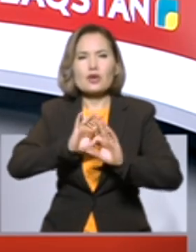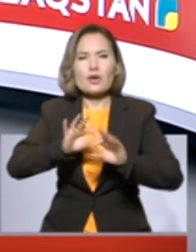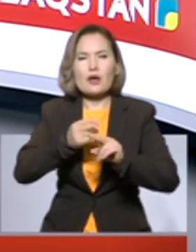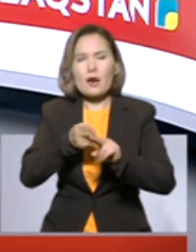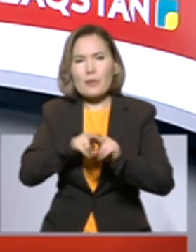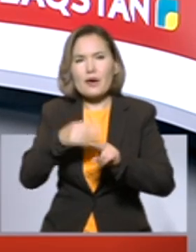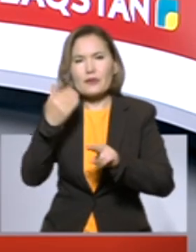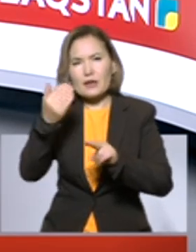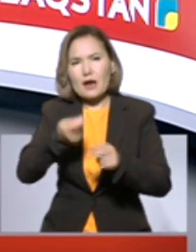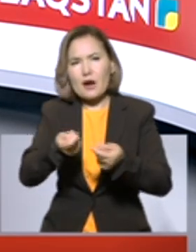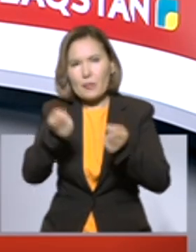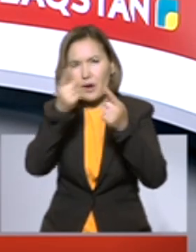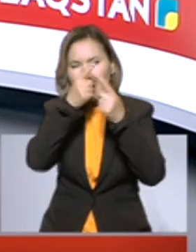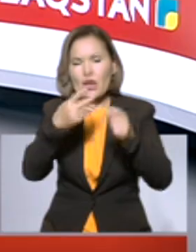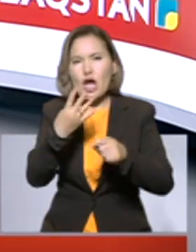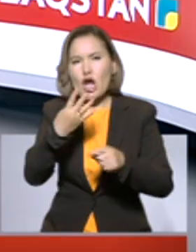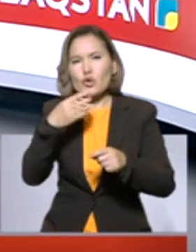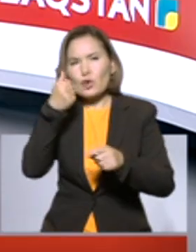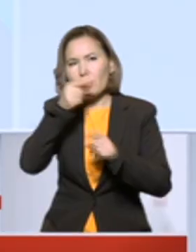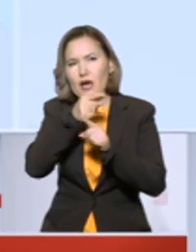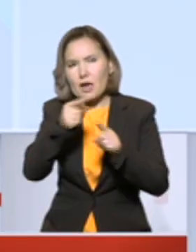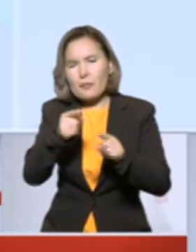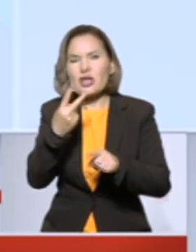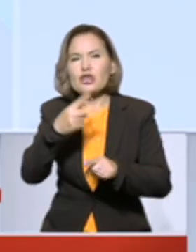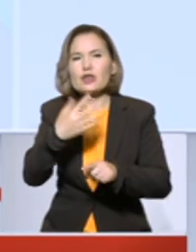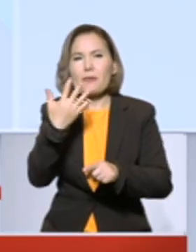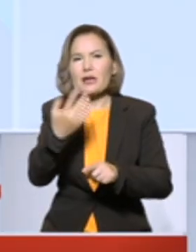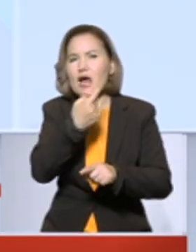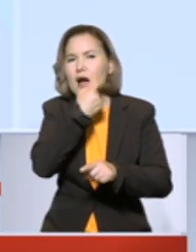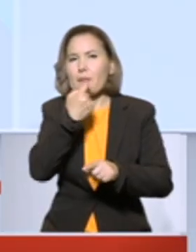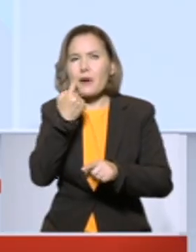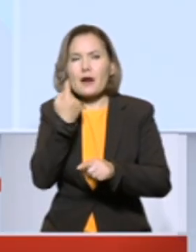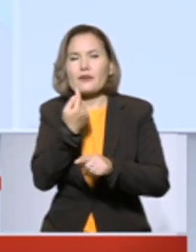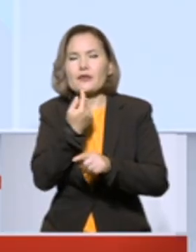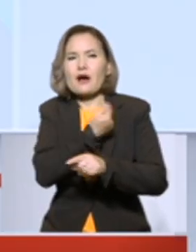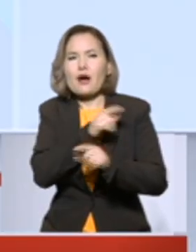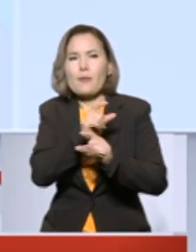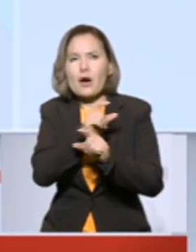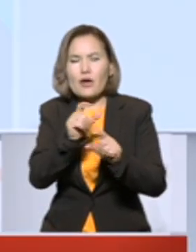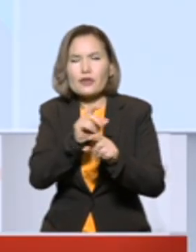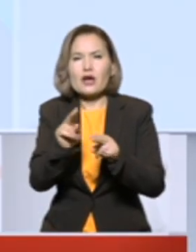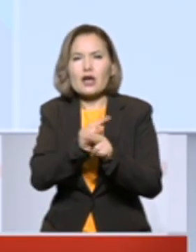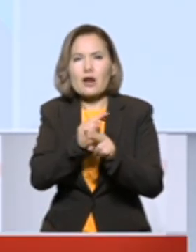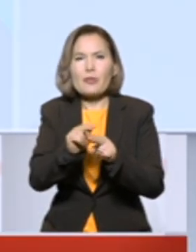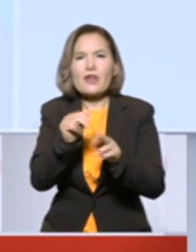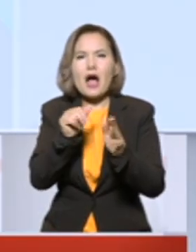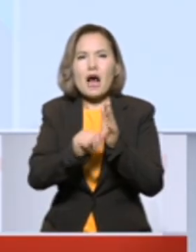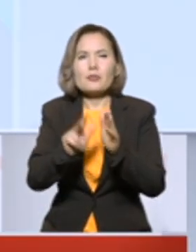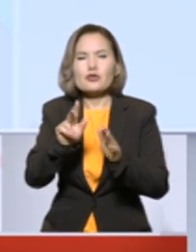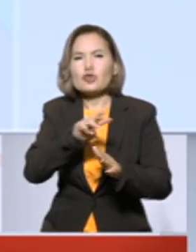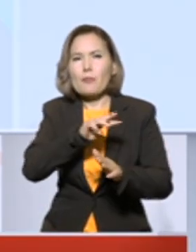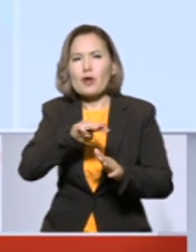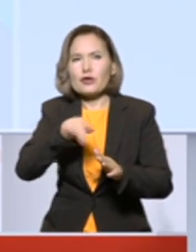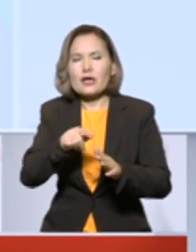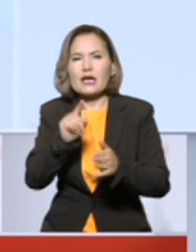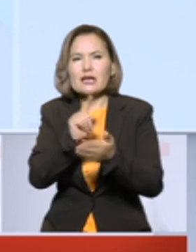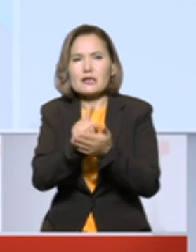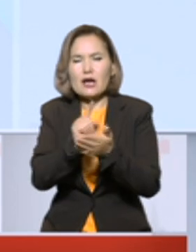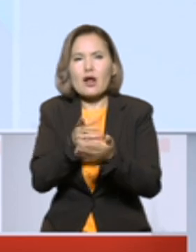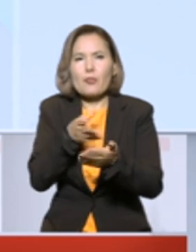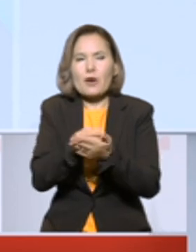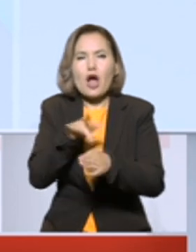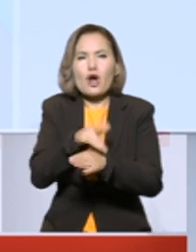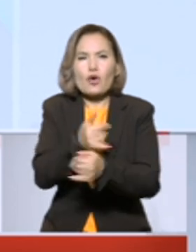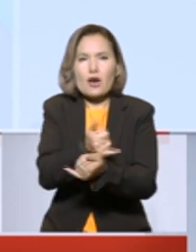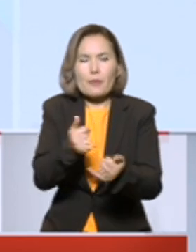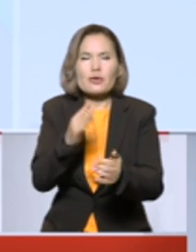Бірыңғай оператордың мәліметінше 4 жылдың ішінде 25 стоматологиялық клиника 63 миллион теңге салық төлеген. Ал көрсетілген қызмет